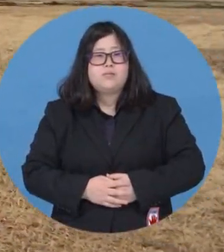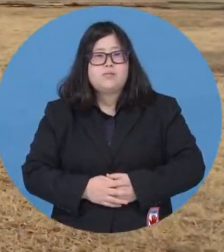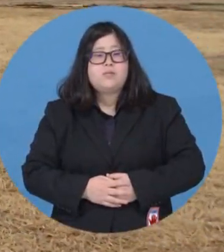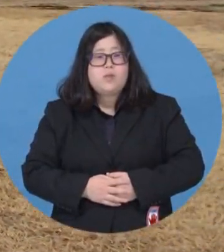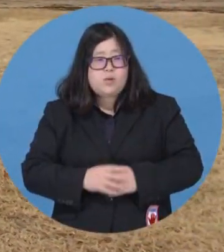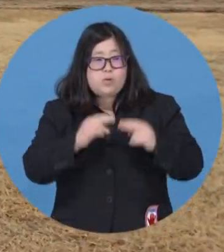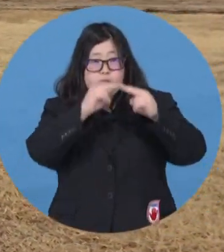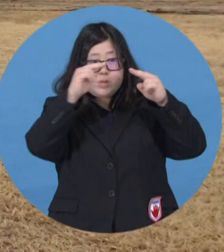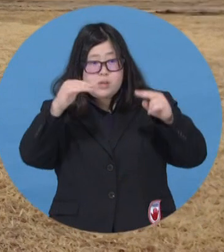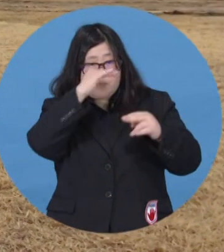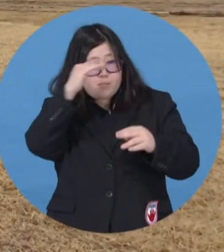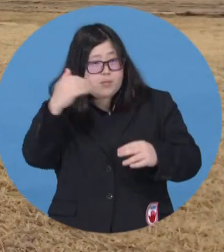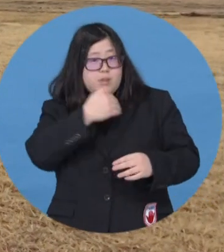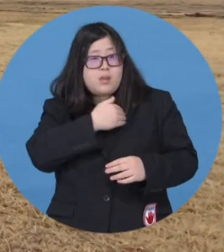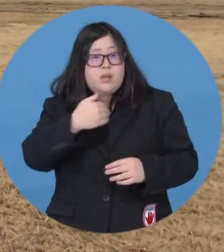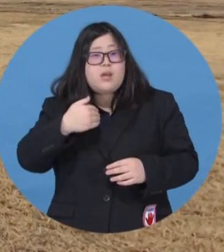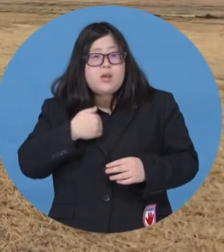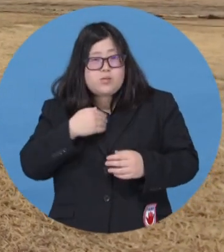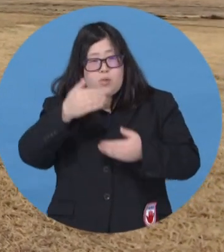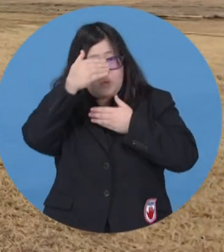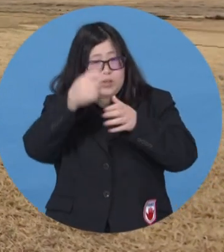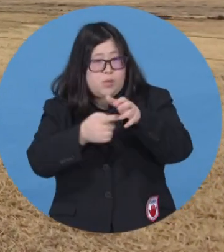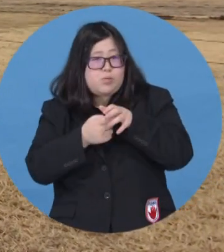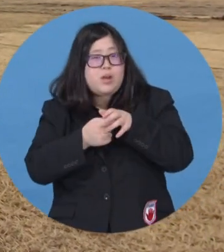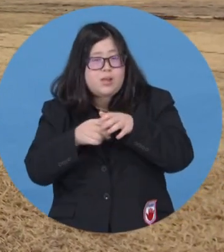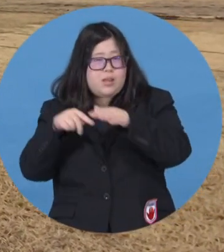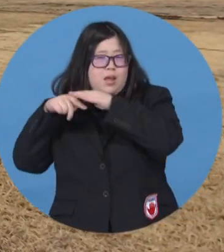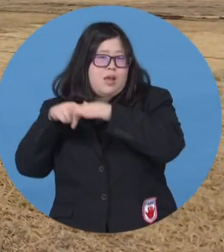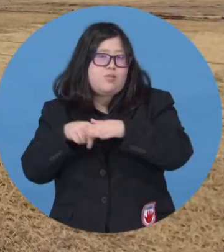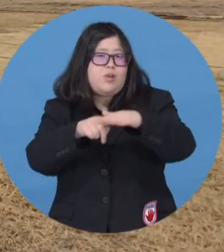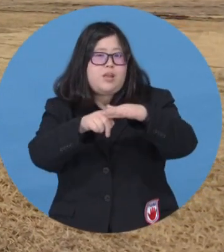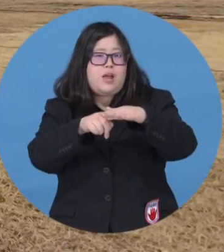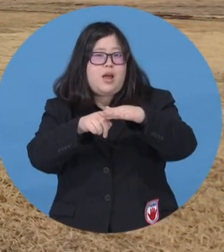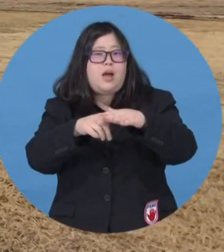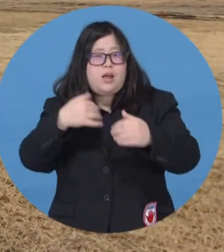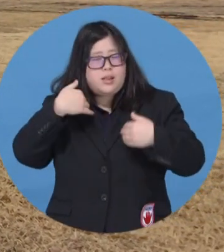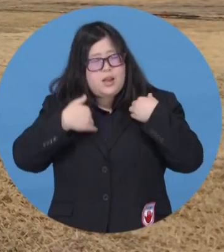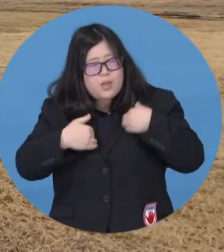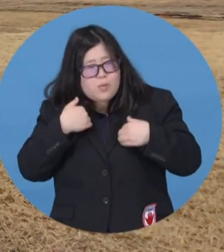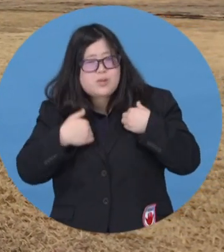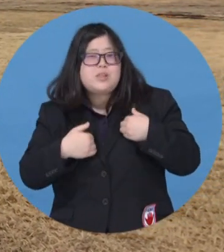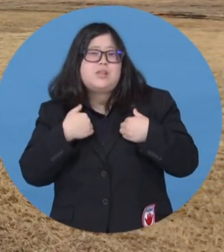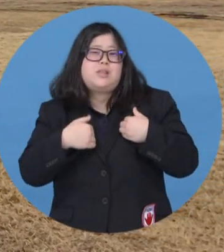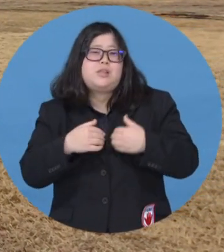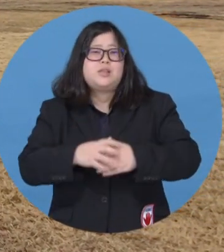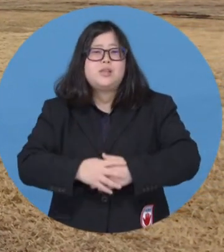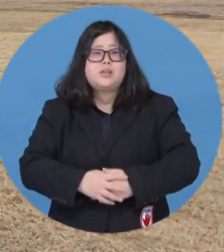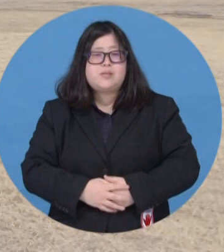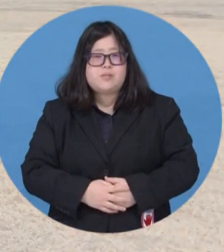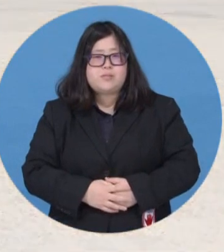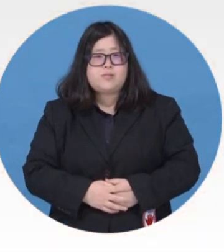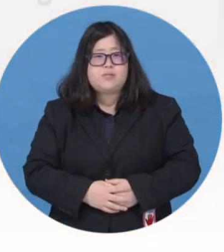富士山が一望できる忍野村でハンググライダー、楽しい。